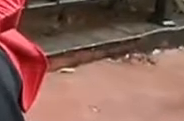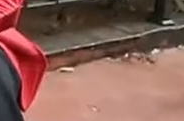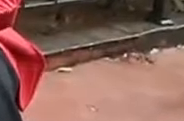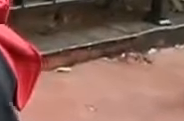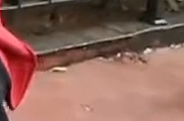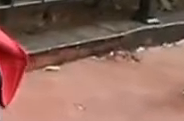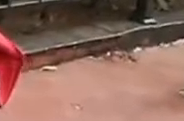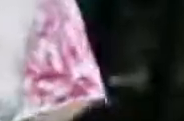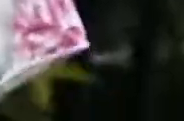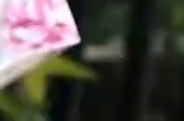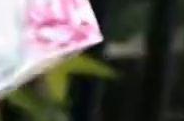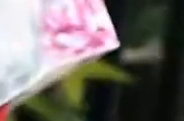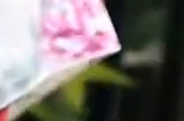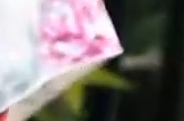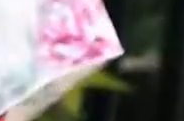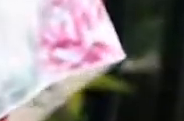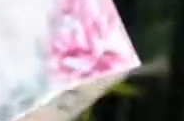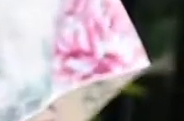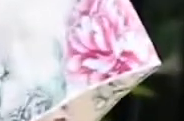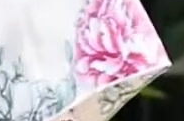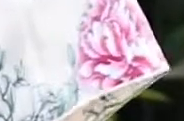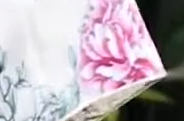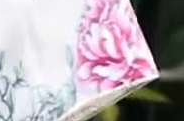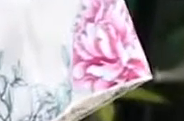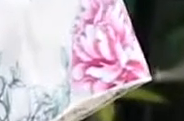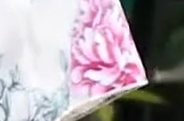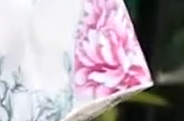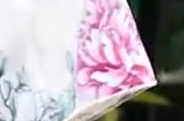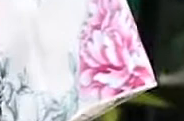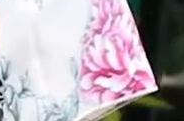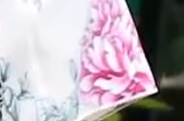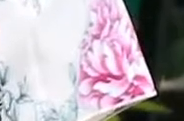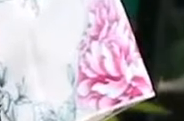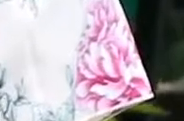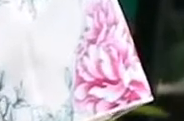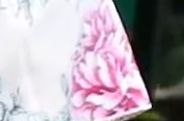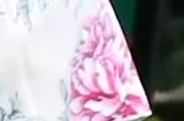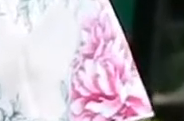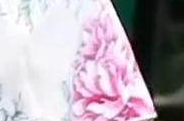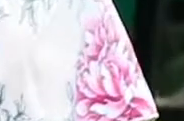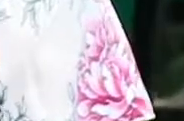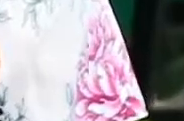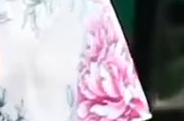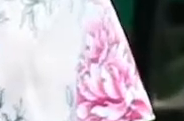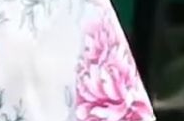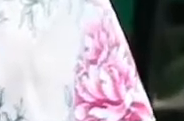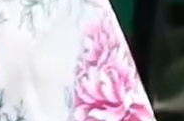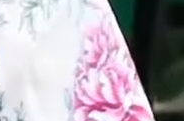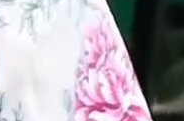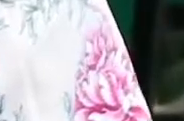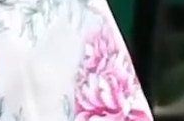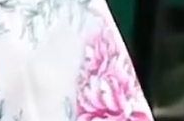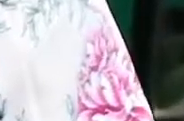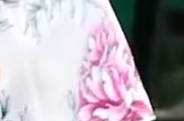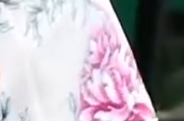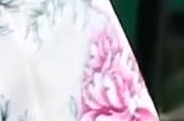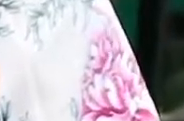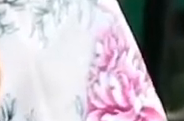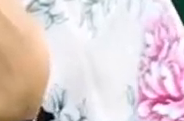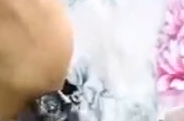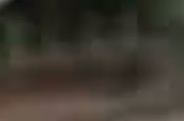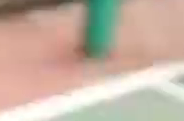mengingatkan jangan lupa ya lihat pelajaran IPS di hari Selasa pukul 1-2